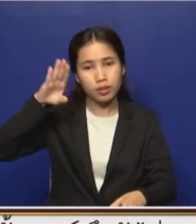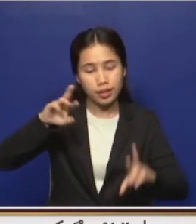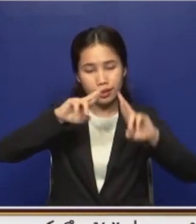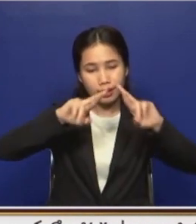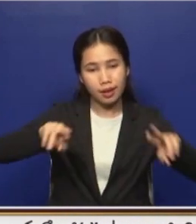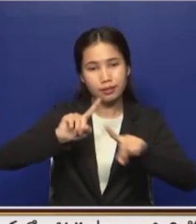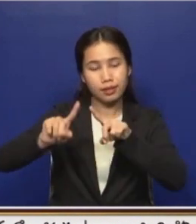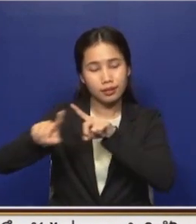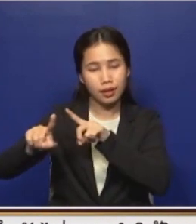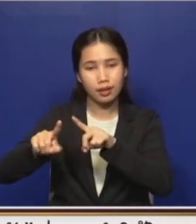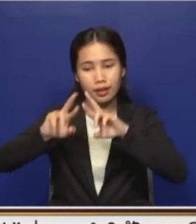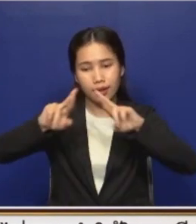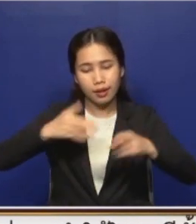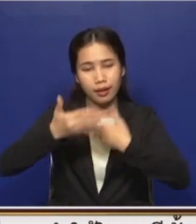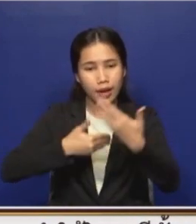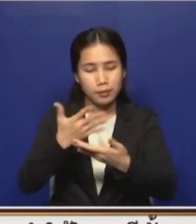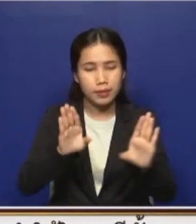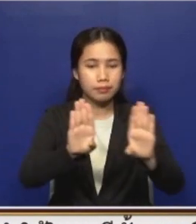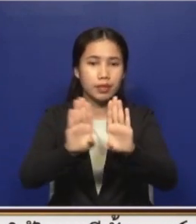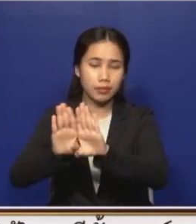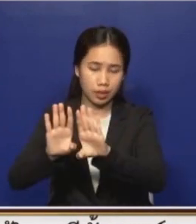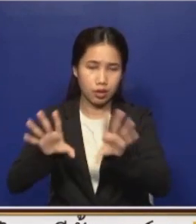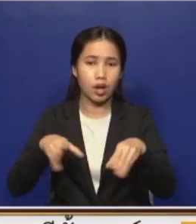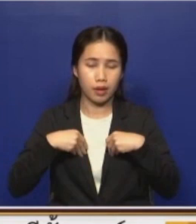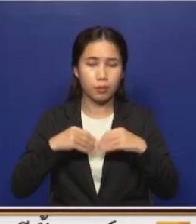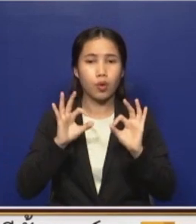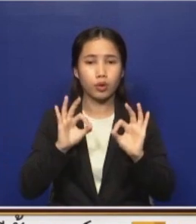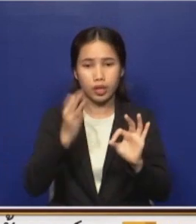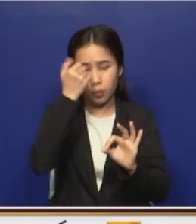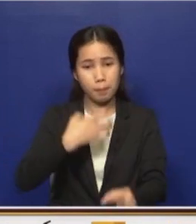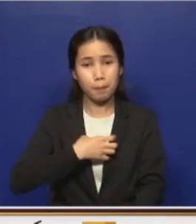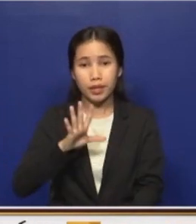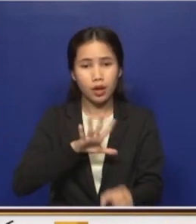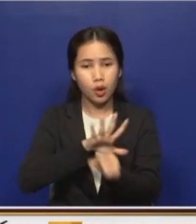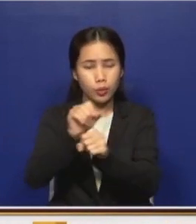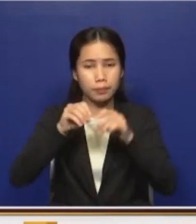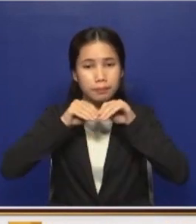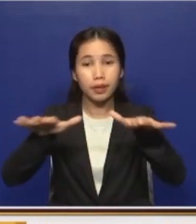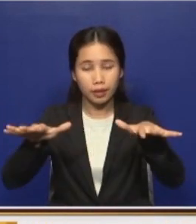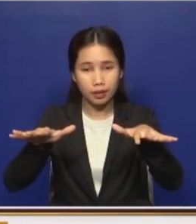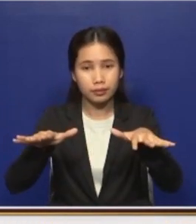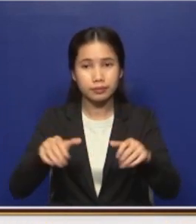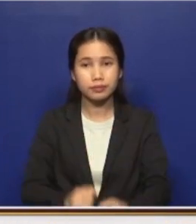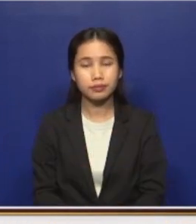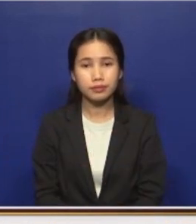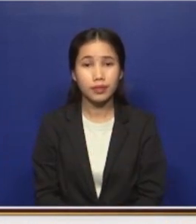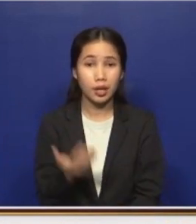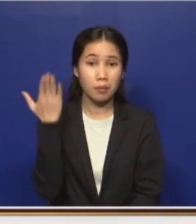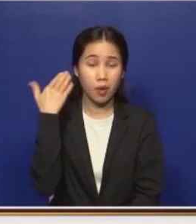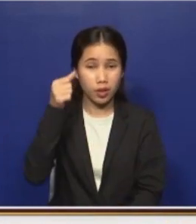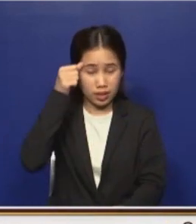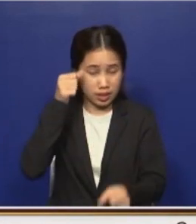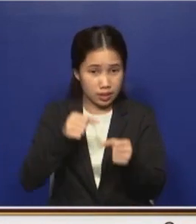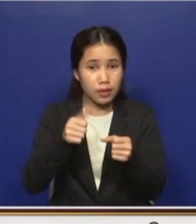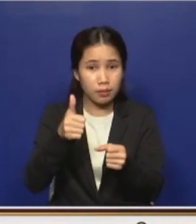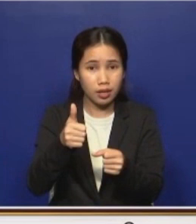แล้วก็ตามกันทุกจุดเลยเพื่อไม่ให้เกิดการแพร่กระจายฮะแต่เมื่อวันที่18กุม